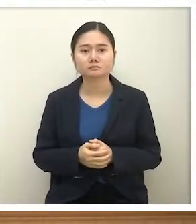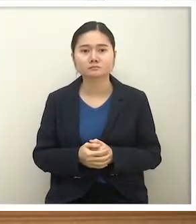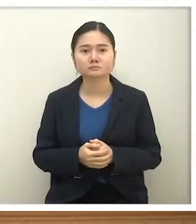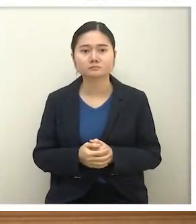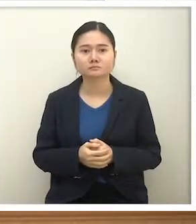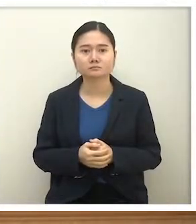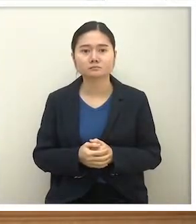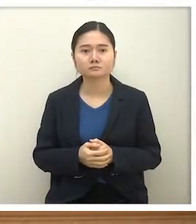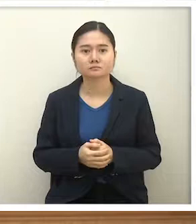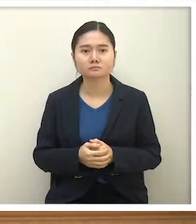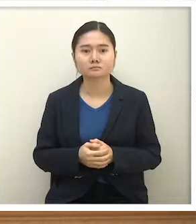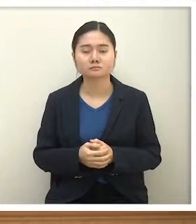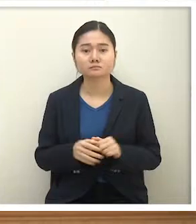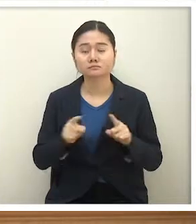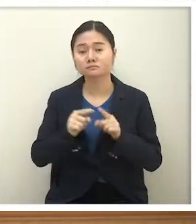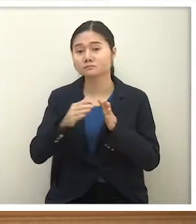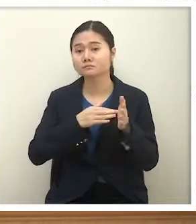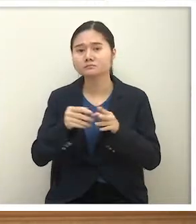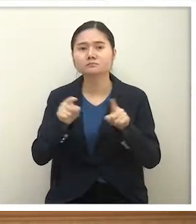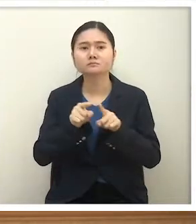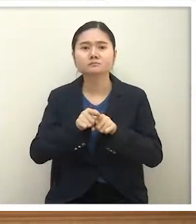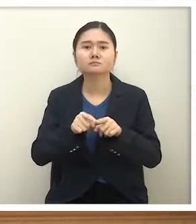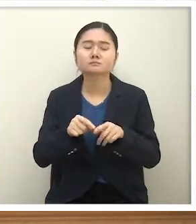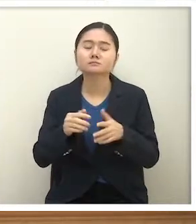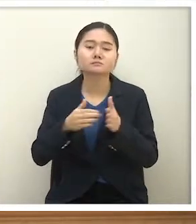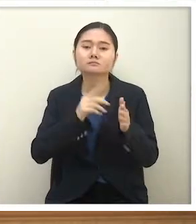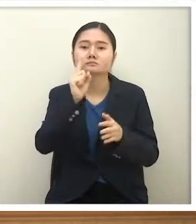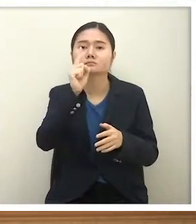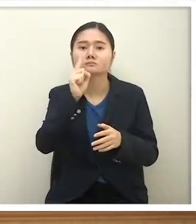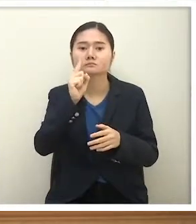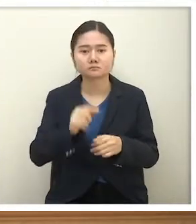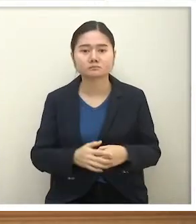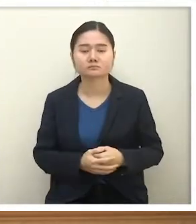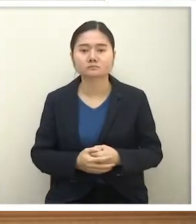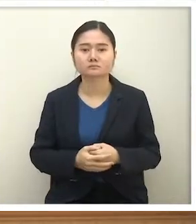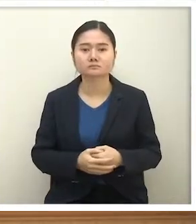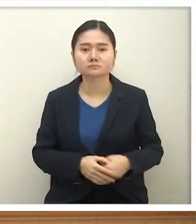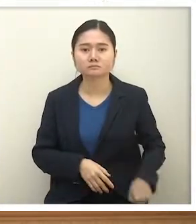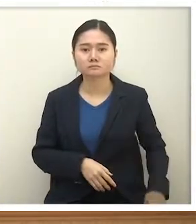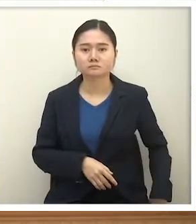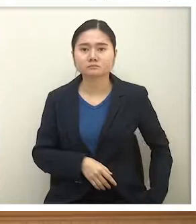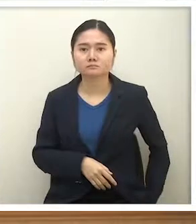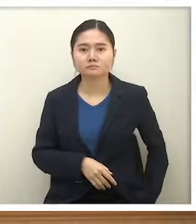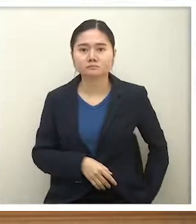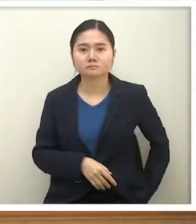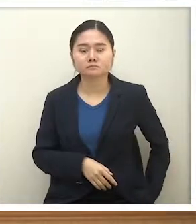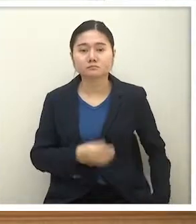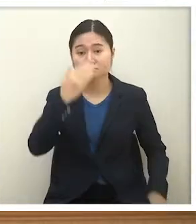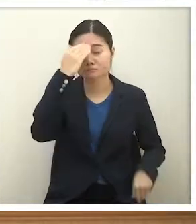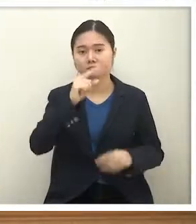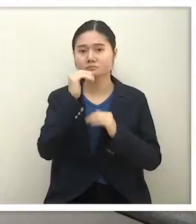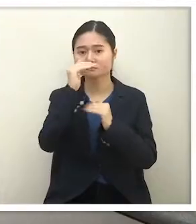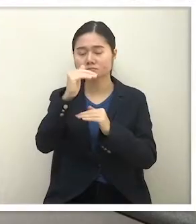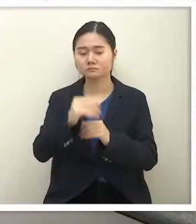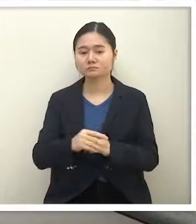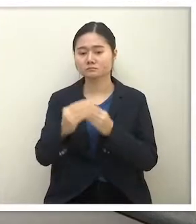ใส่โทนเนี่ยเป็นโมโนโทนก็คือเป็นโทนเดียวโทนสีเดียวเพื่อกำหนดระยะ